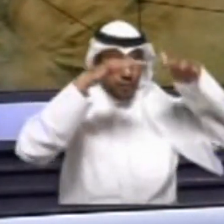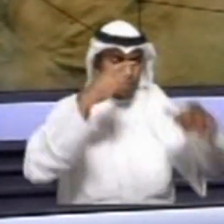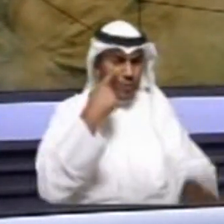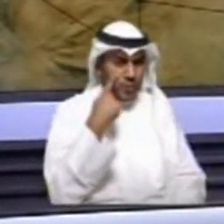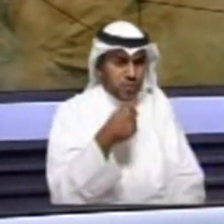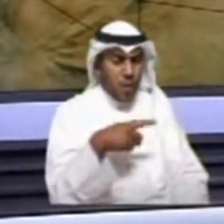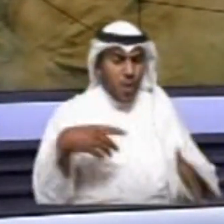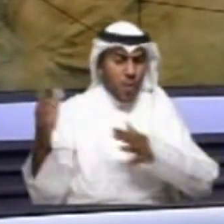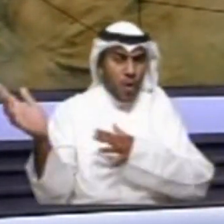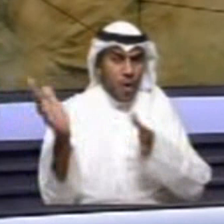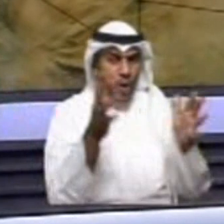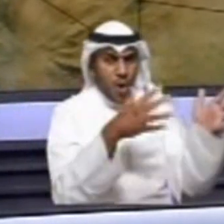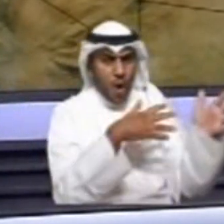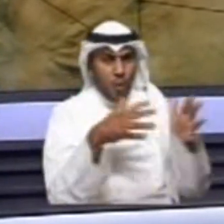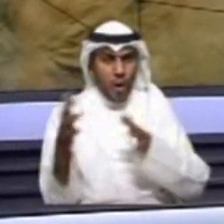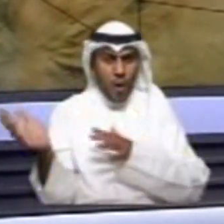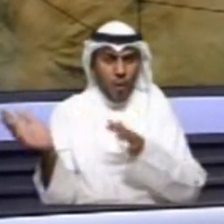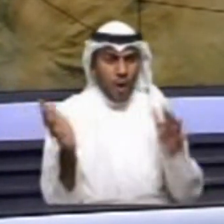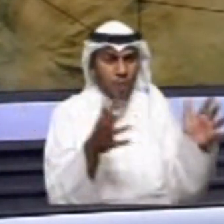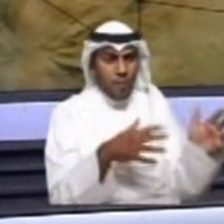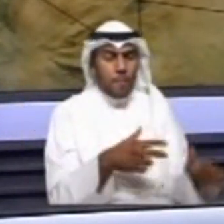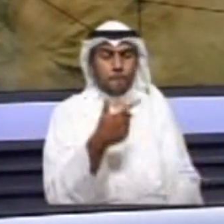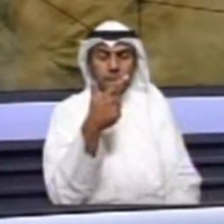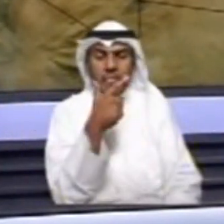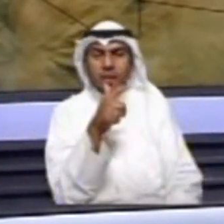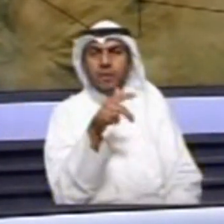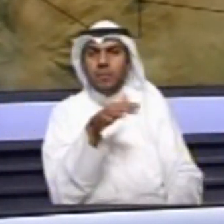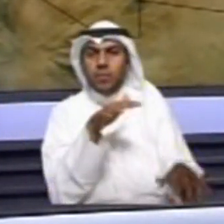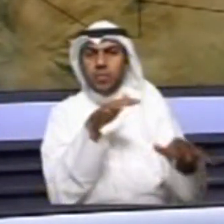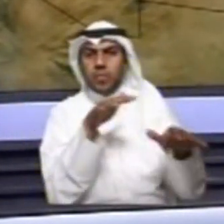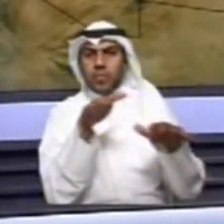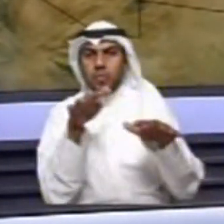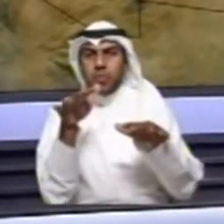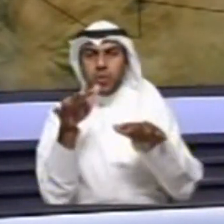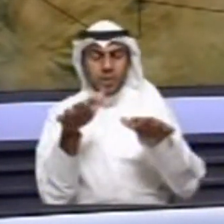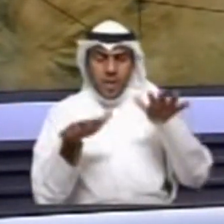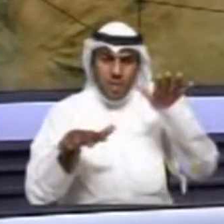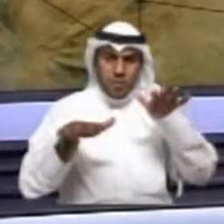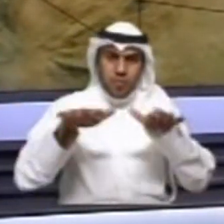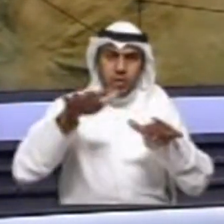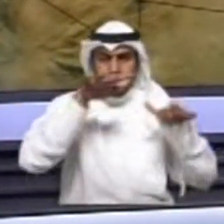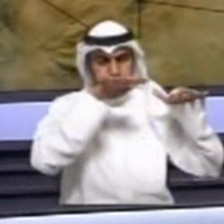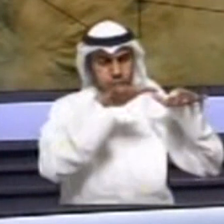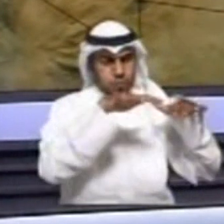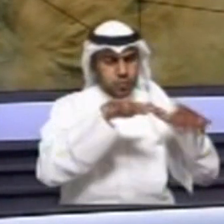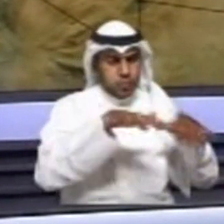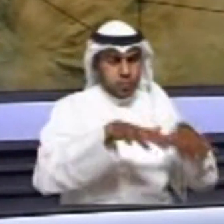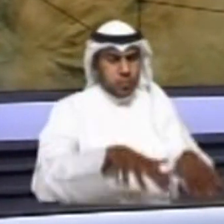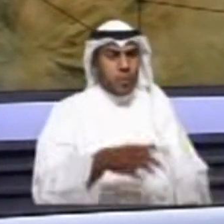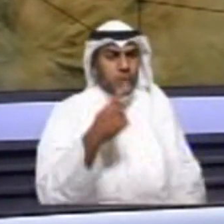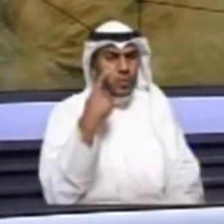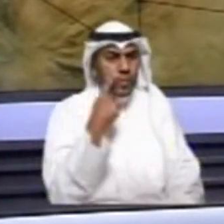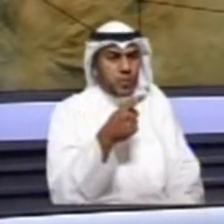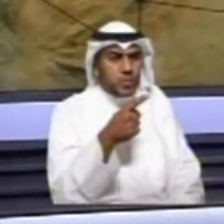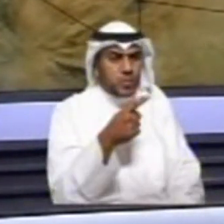هي من الرياح الهابطة وتجعل السحب تتحرك، دائما المنخفضات الجوية هي اللي تجلب هذه السحب الكثيفة اللي لاحظها الآن